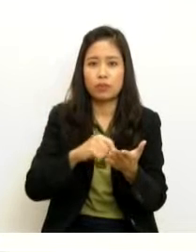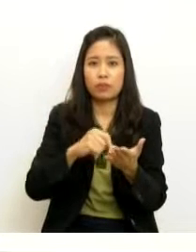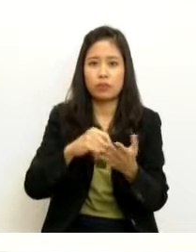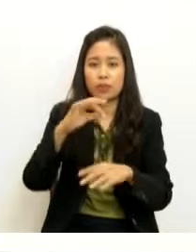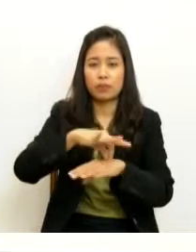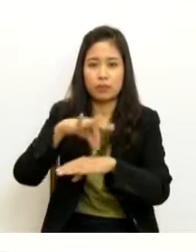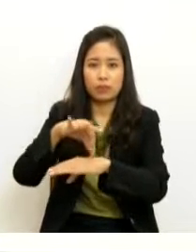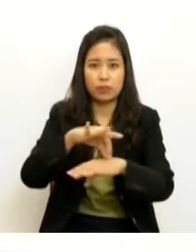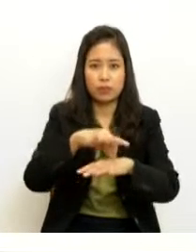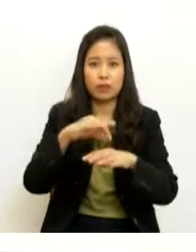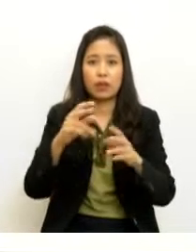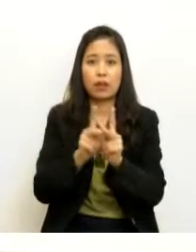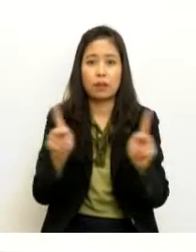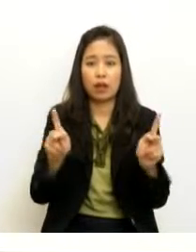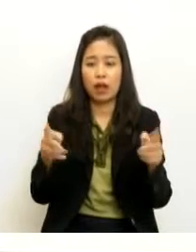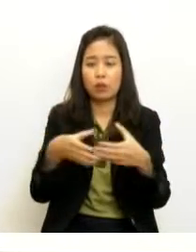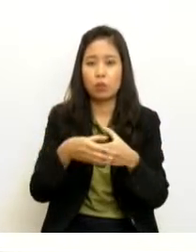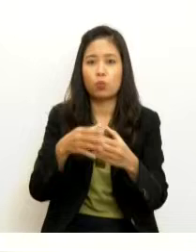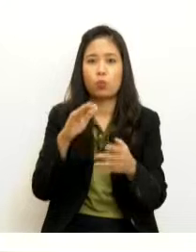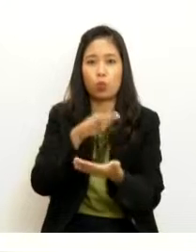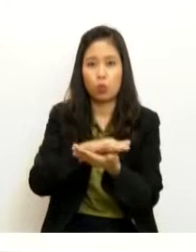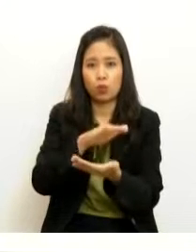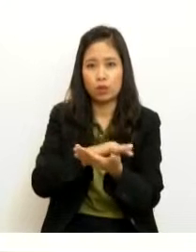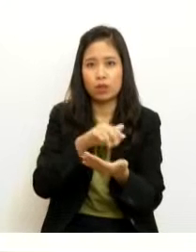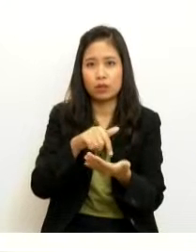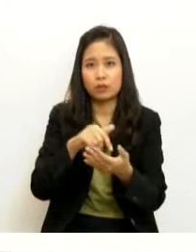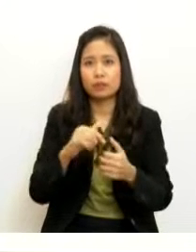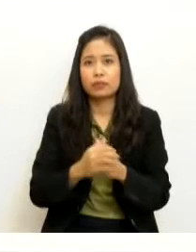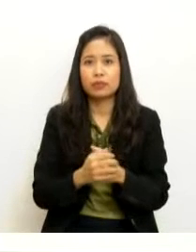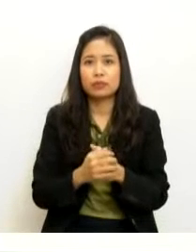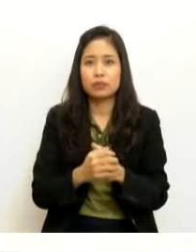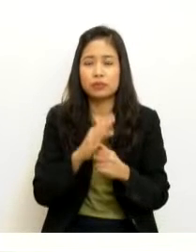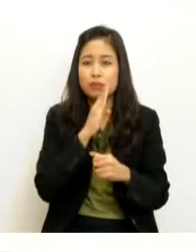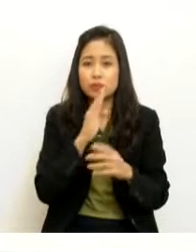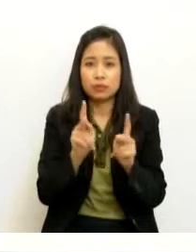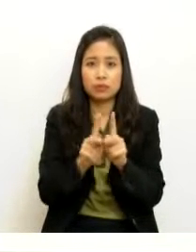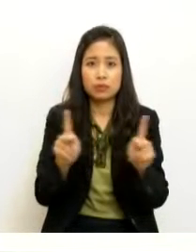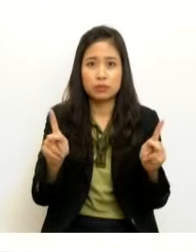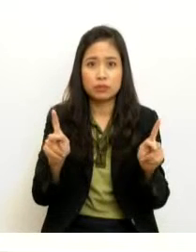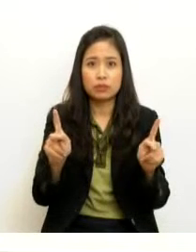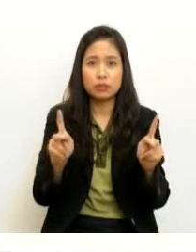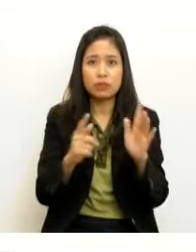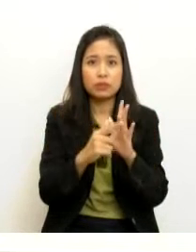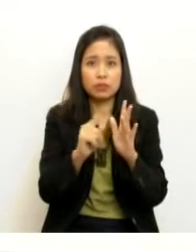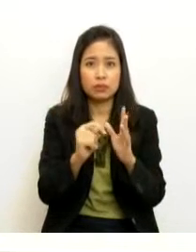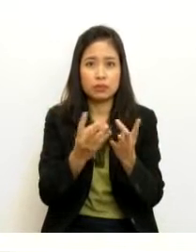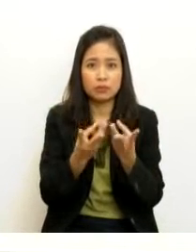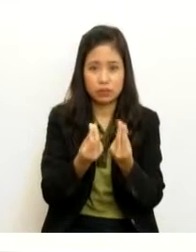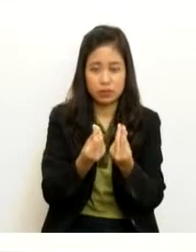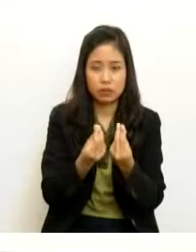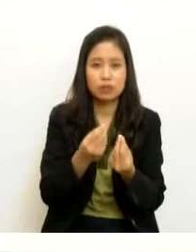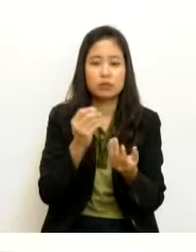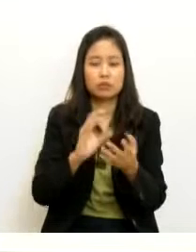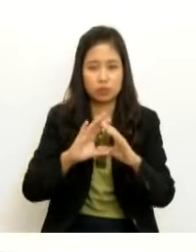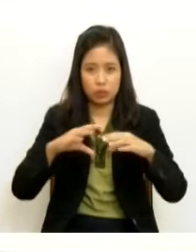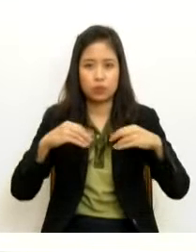มการระดับสถานศึกษานั้นเมื่อคณะกรรมการระดับเขตเป็นผู้เห็นชอบนะ